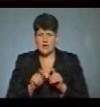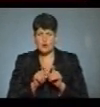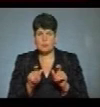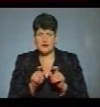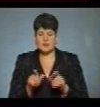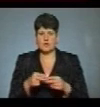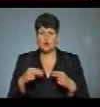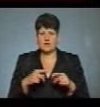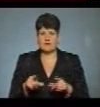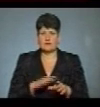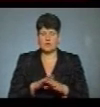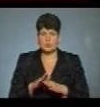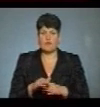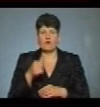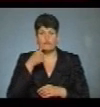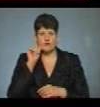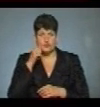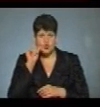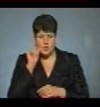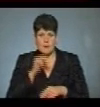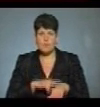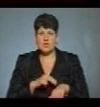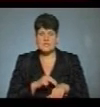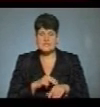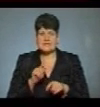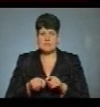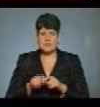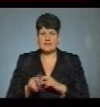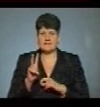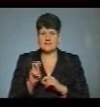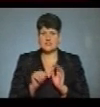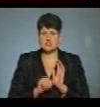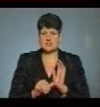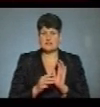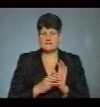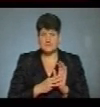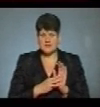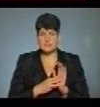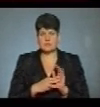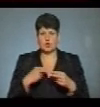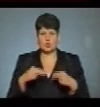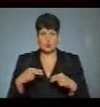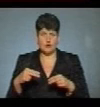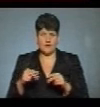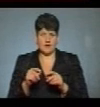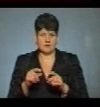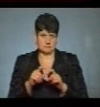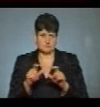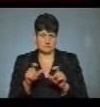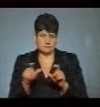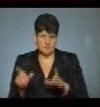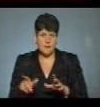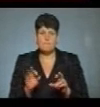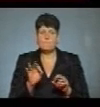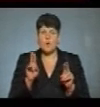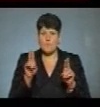цих норм. Вчора поліцейські та муніципальні інспектори перевірили 268 торгових точок Тернопільської громади. Про